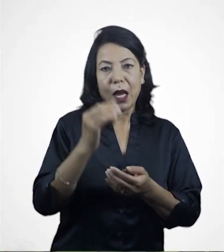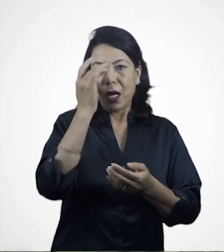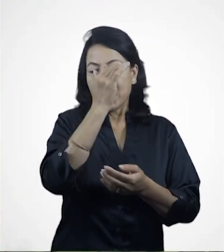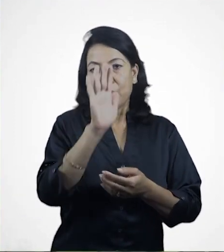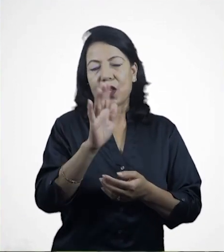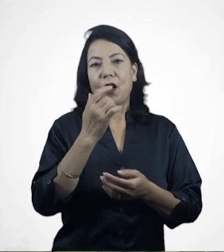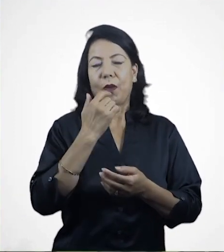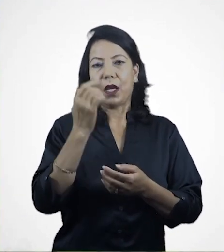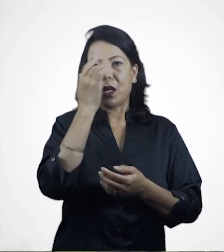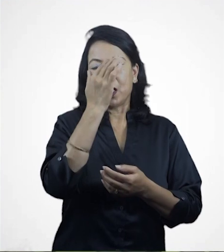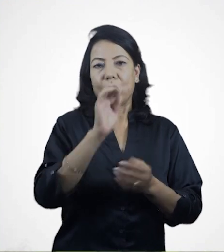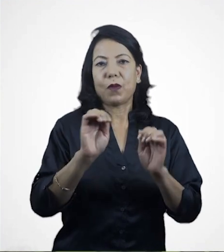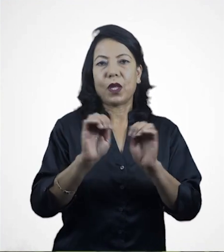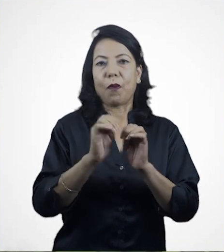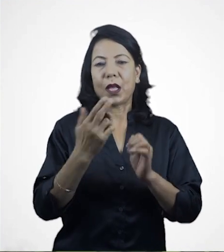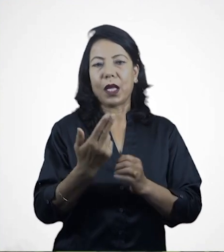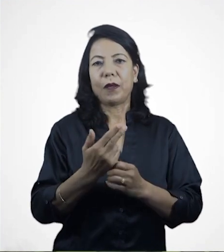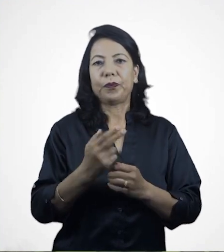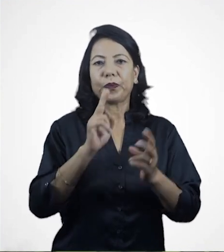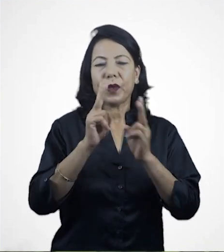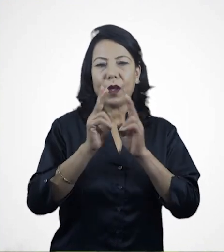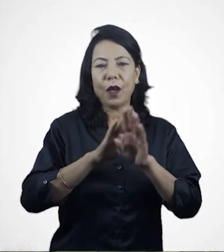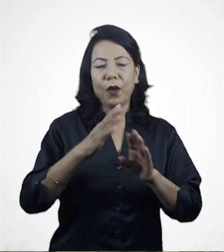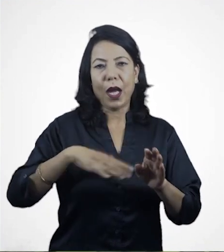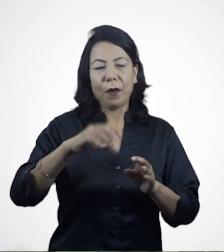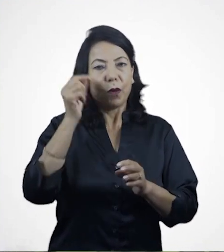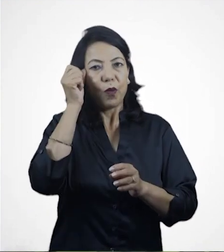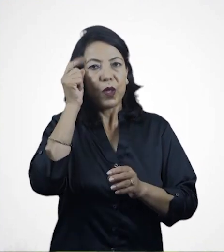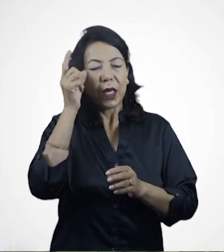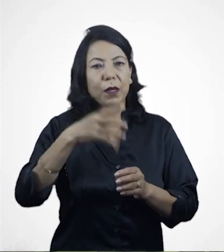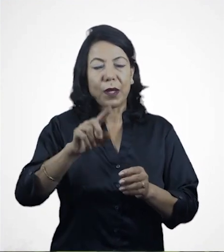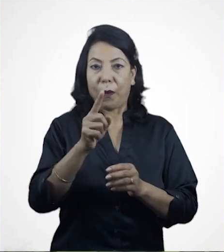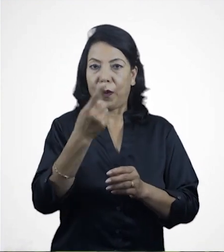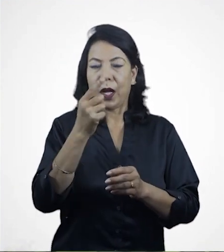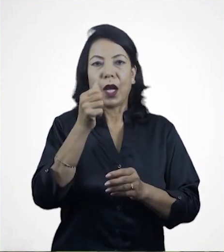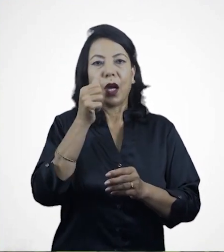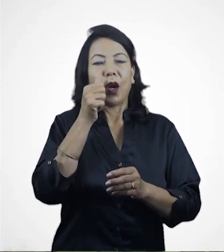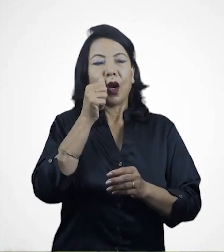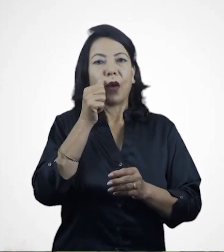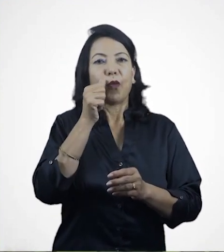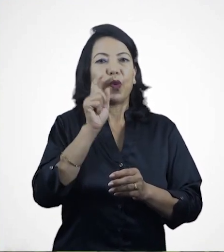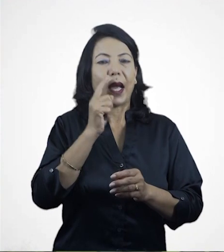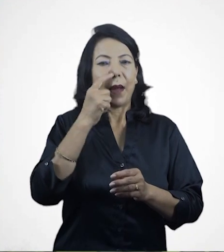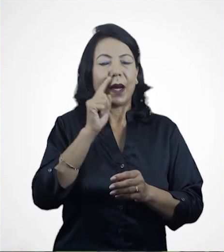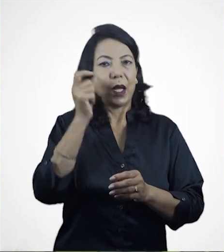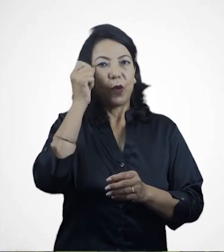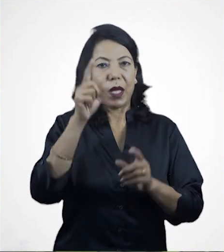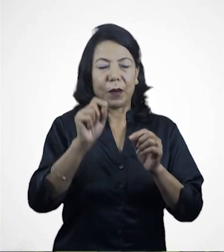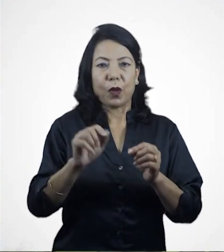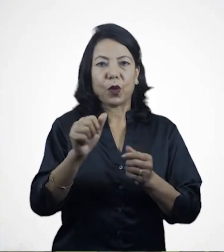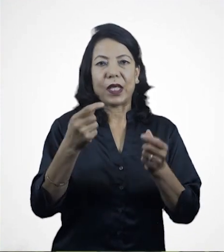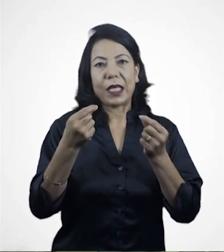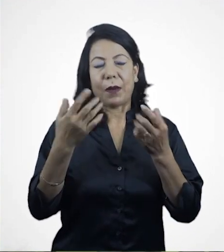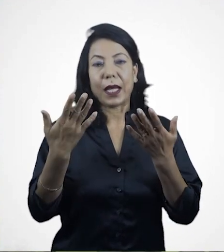अटिजम छबन देखिए अटिजम संबंधी कुरा हरु आपने बुजेर सबय बनना पएला बुआयरा आमा पैरेंस ले बुदना परेओ